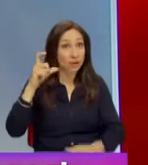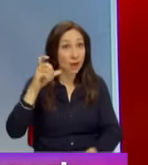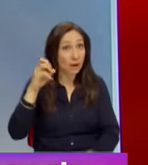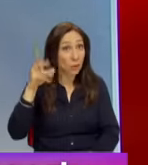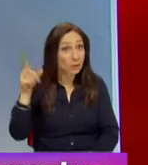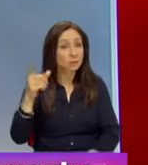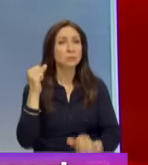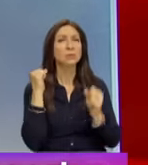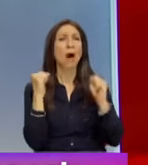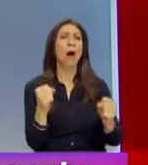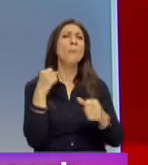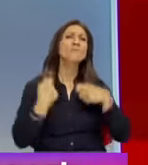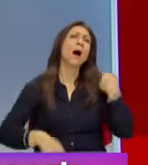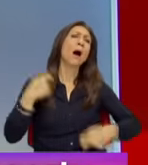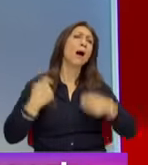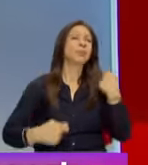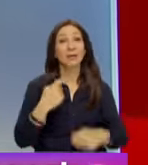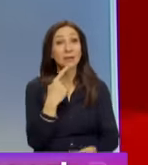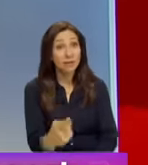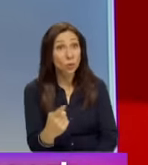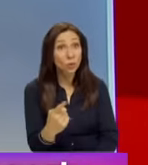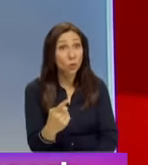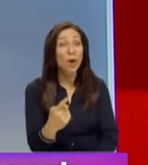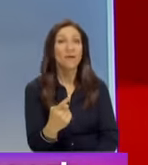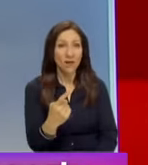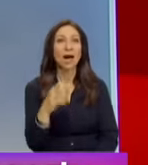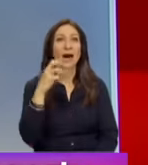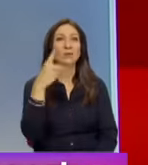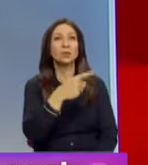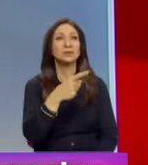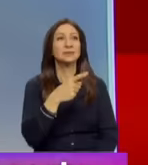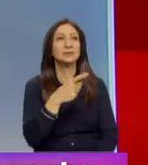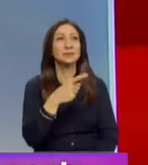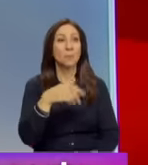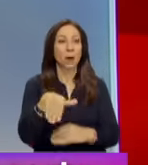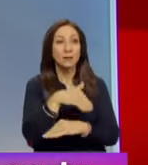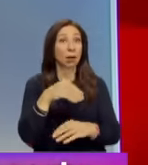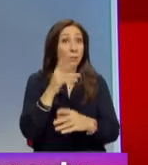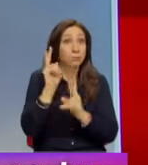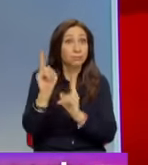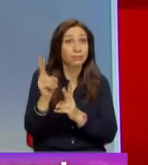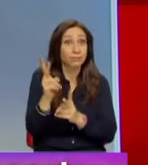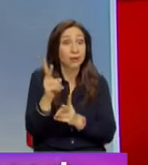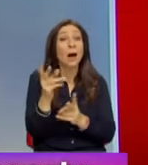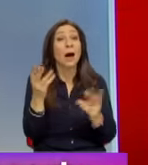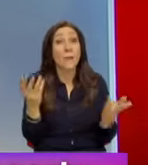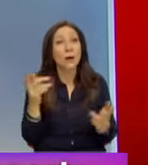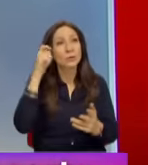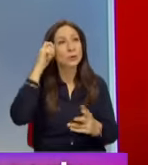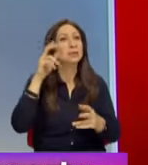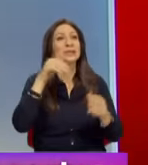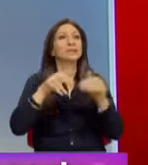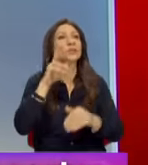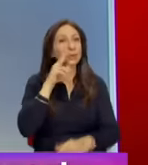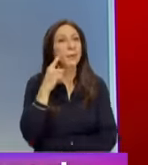Erdoğan'ın kale gibi gördüğü yerdi, ilçeydi. Ve Erdoğan'ın mahallesi, Erdoğan'ın ilçesi ve Üsküdar'da seçimin